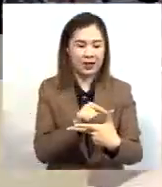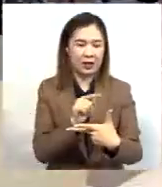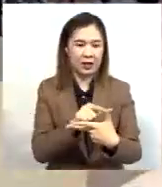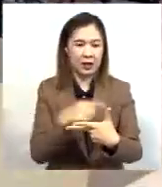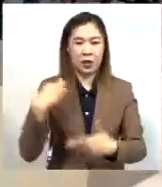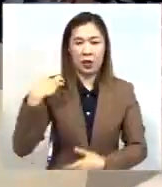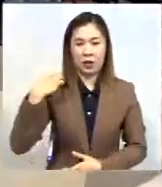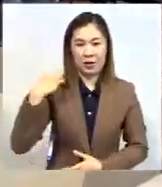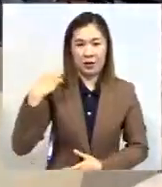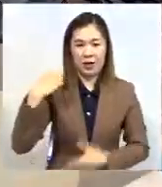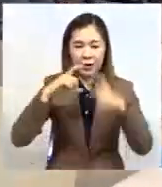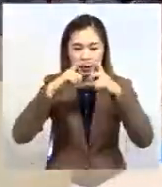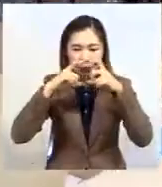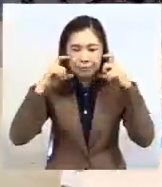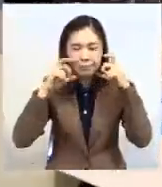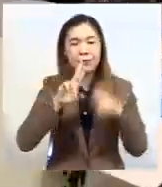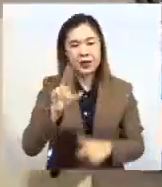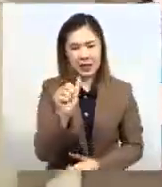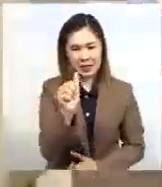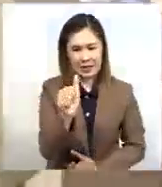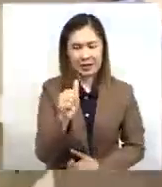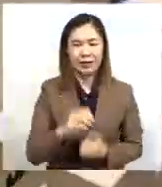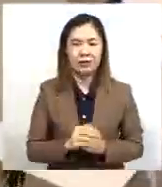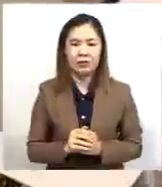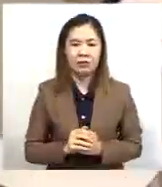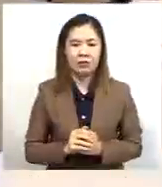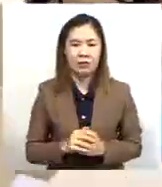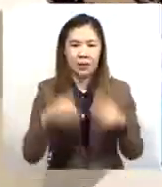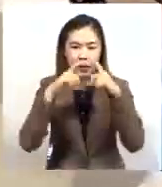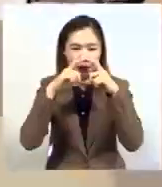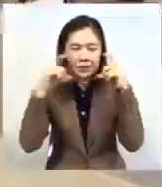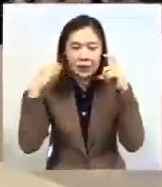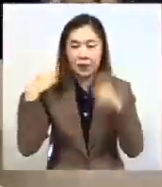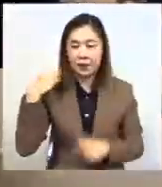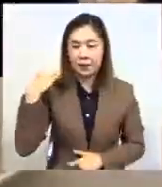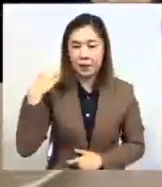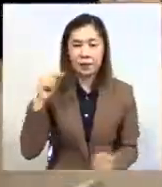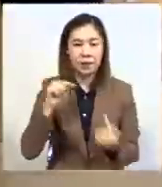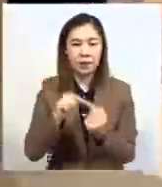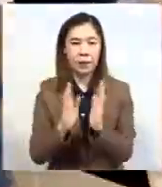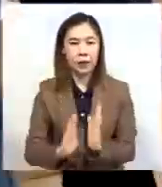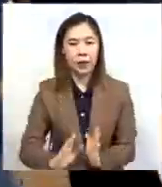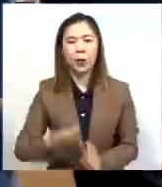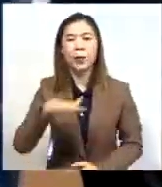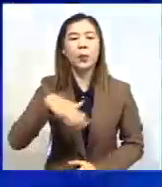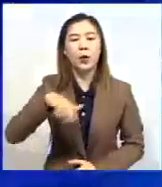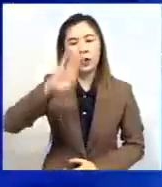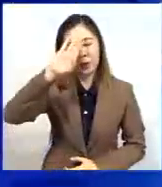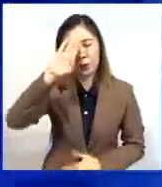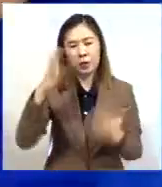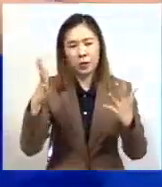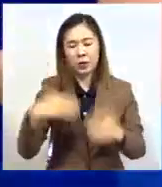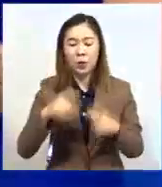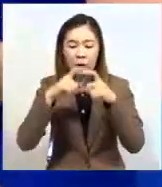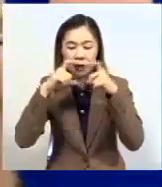ผ้าได้เลยซึ่งหน้ากากผ้าเนี่ยเหมาะสำหรับคนที่ไม่ได้ป่วยอะไรสามารถนำมาใช้แล้วก็เอาไปซัก